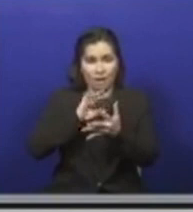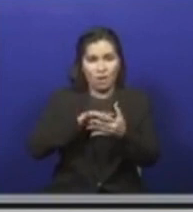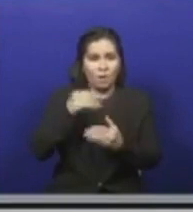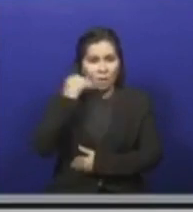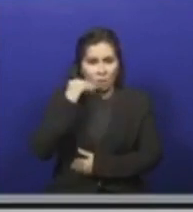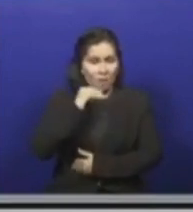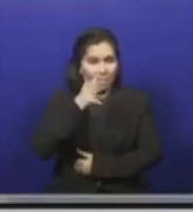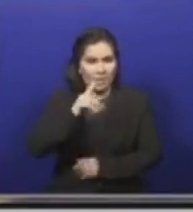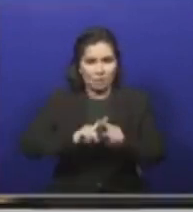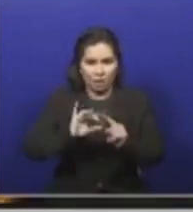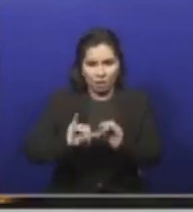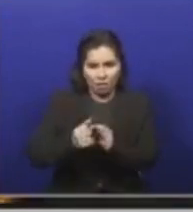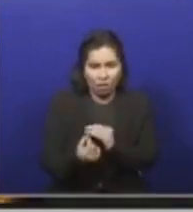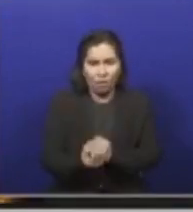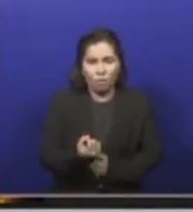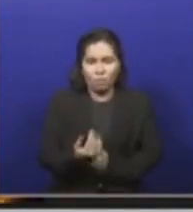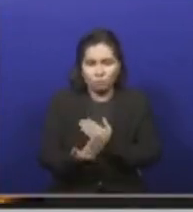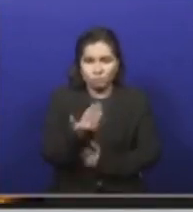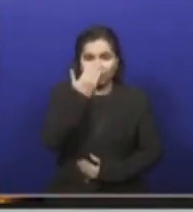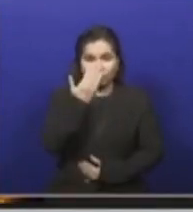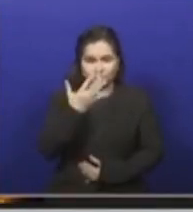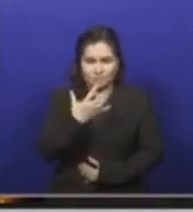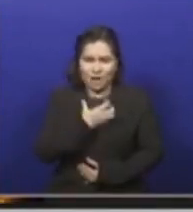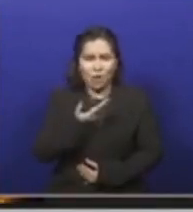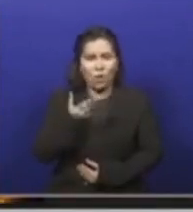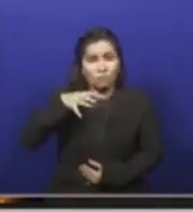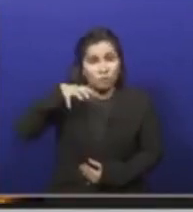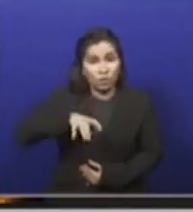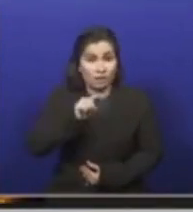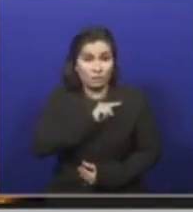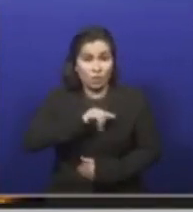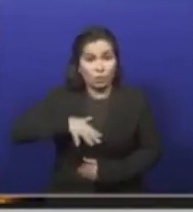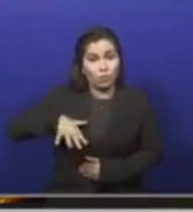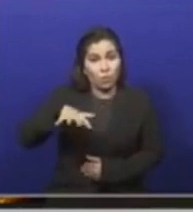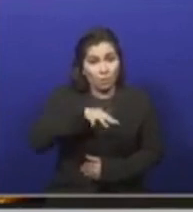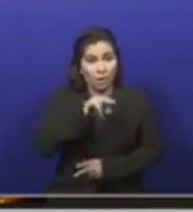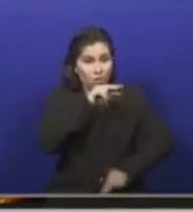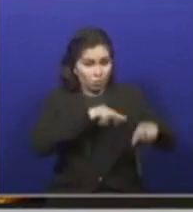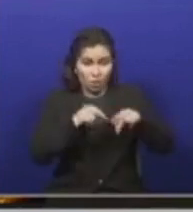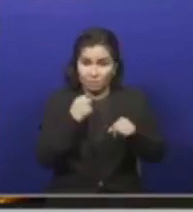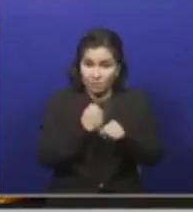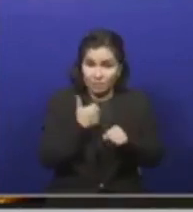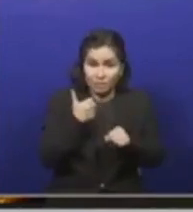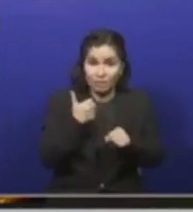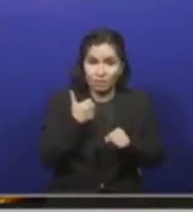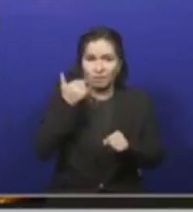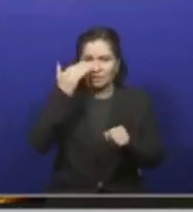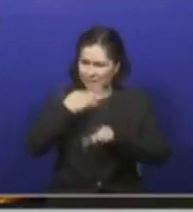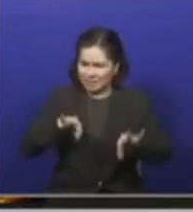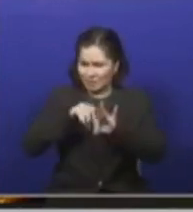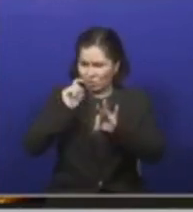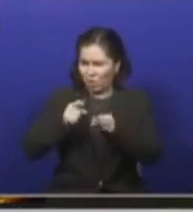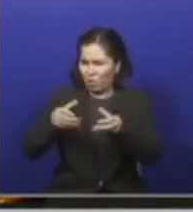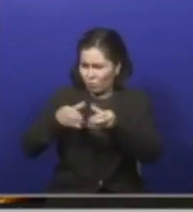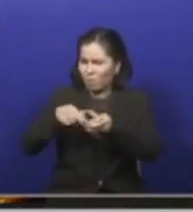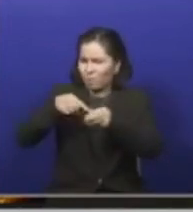ติแต่เราจะใช้หน่วยงานตรวจสอบที่เป็นหน่วยงานทั่วไปหน่วยงานปกติมาตรวจสอบได้ยังไงครับยังไงเราก็ต้องมีหน่วยงานเฉ